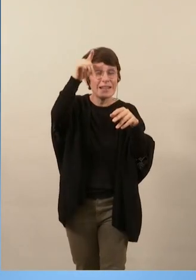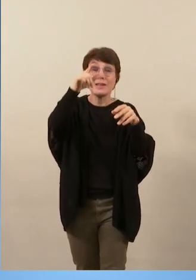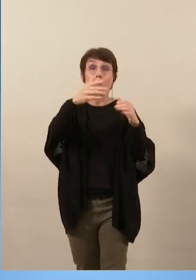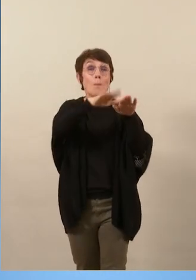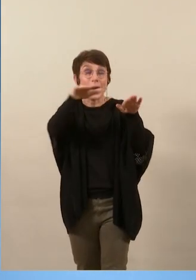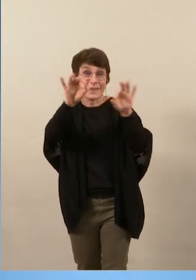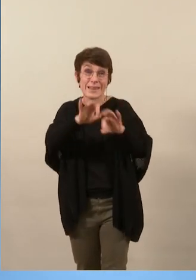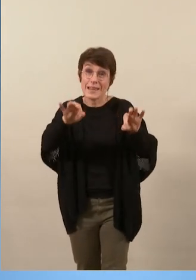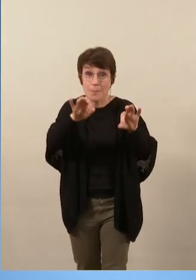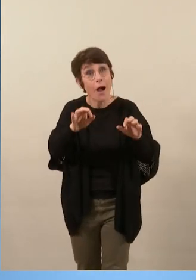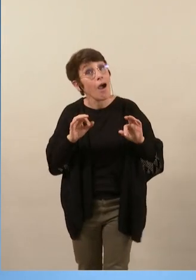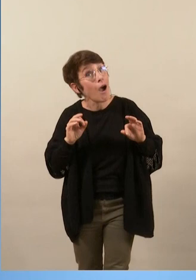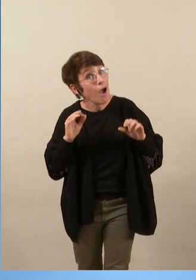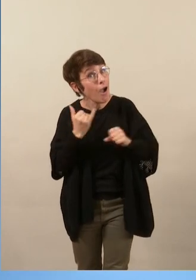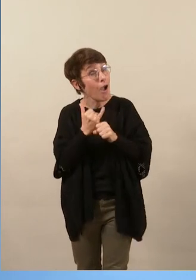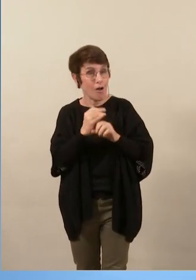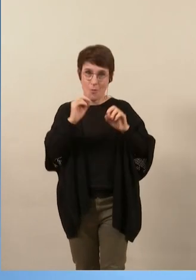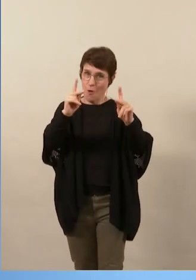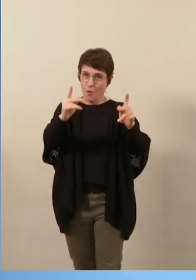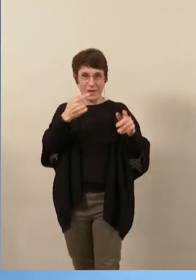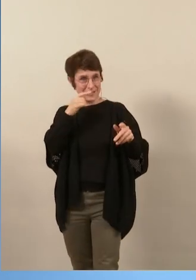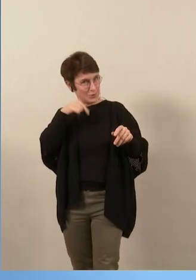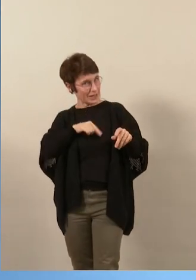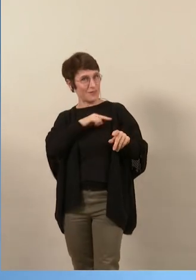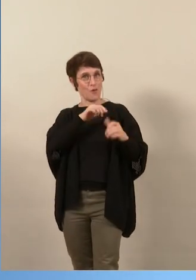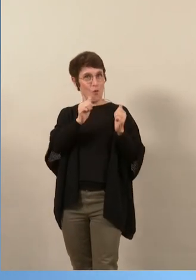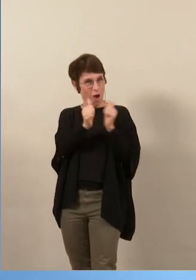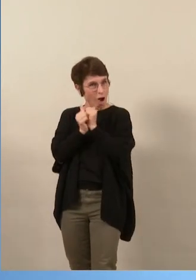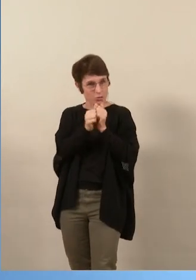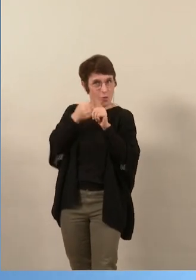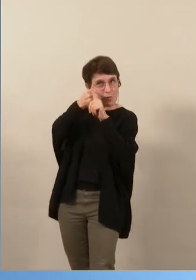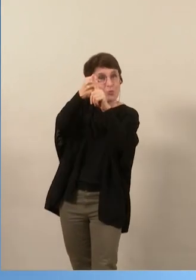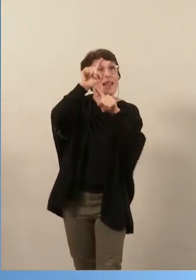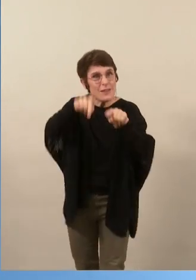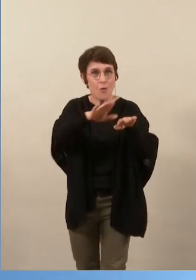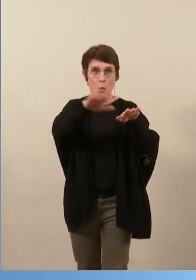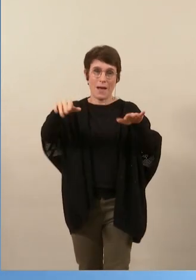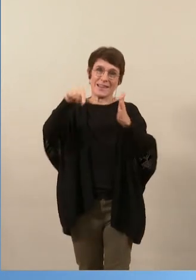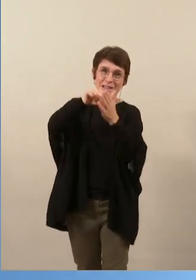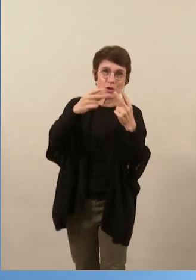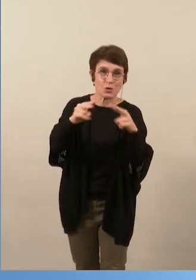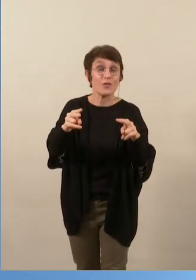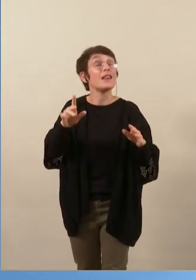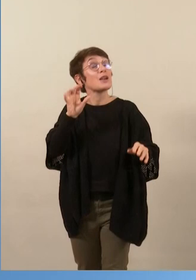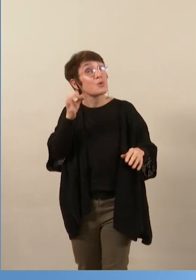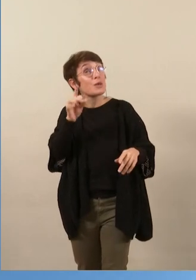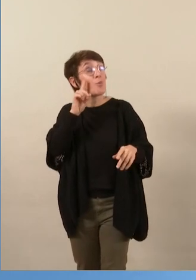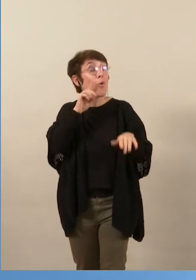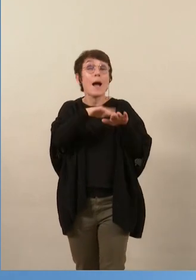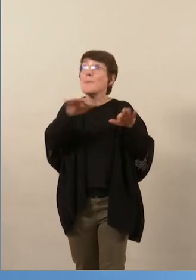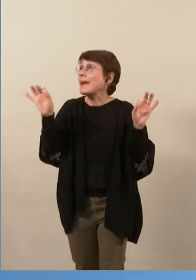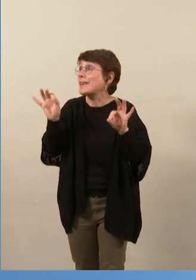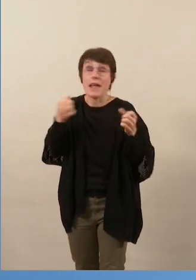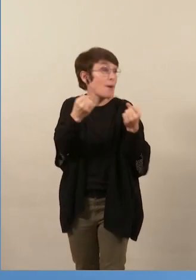nos côtés pour défendre le parking des voitures en ville parce qu'effectivement c'est compliqué quand on peut pas se garer mais c'est